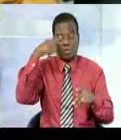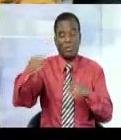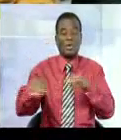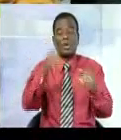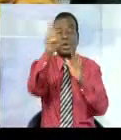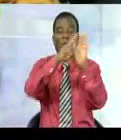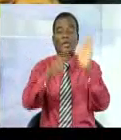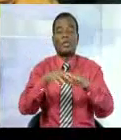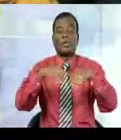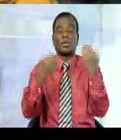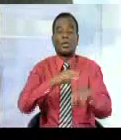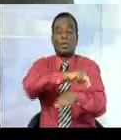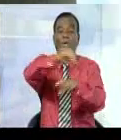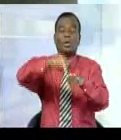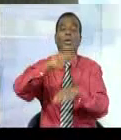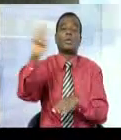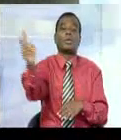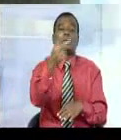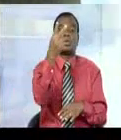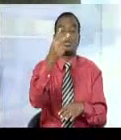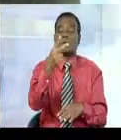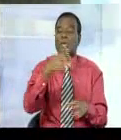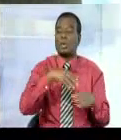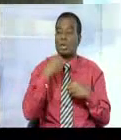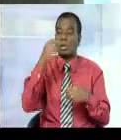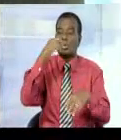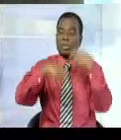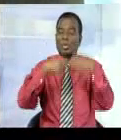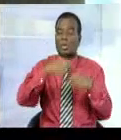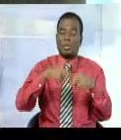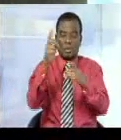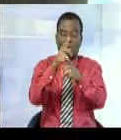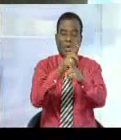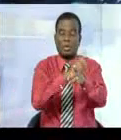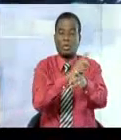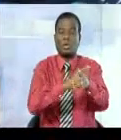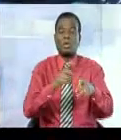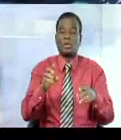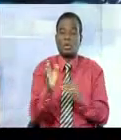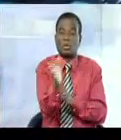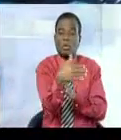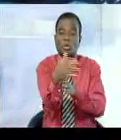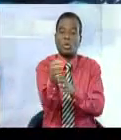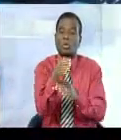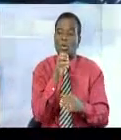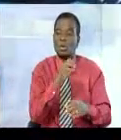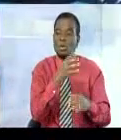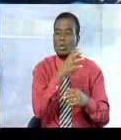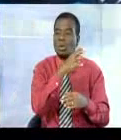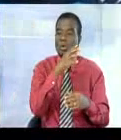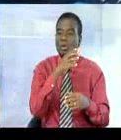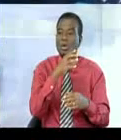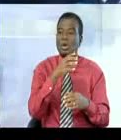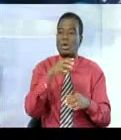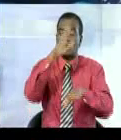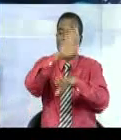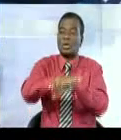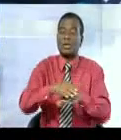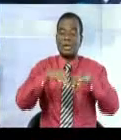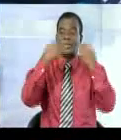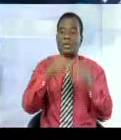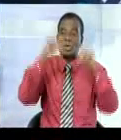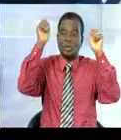des commissions nationales. Deuxièmement, aborder la question du développement de l'aquaculture. Les soirs, souvent les familles n'arrivent même